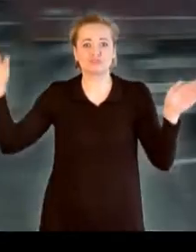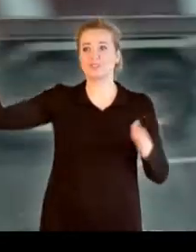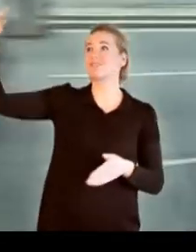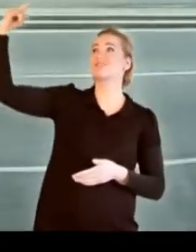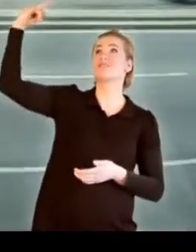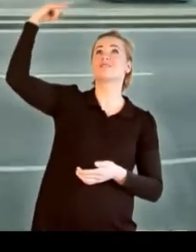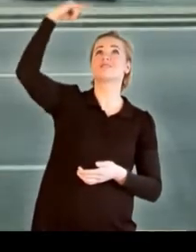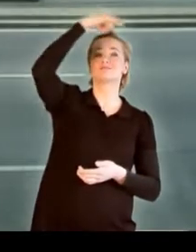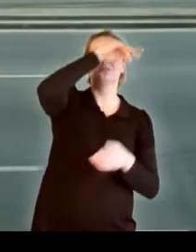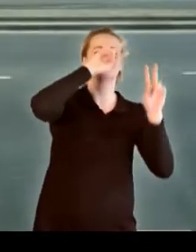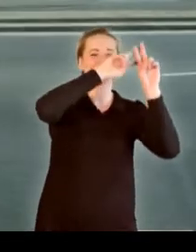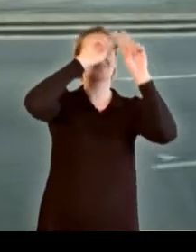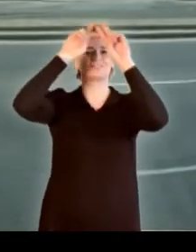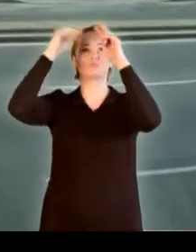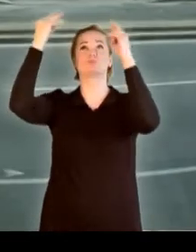lėktuvai skrenda,